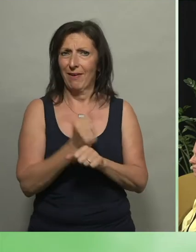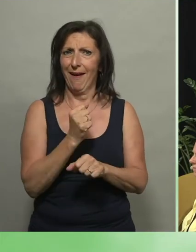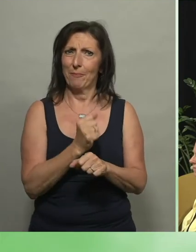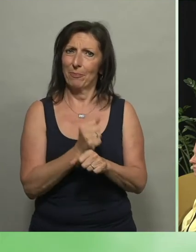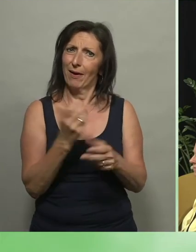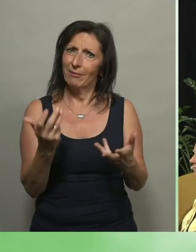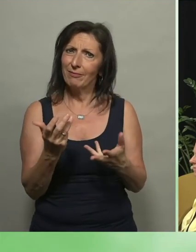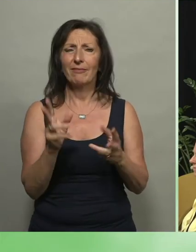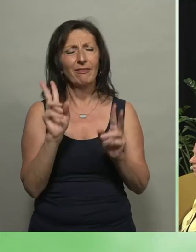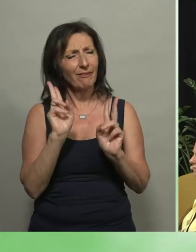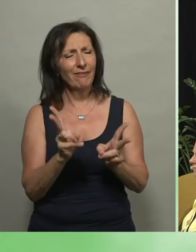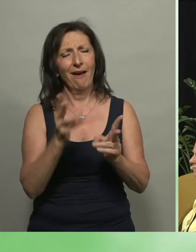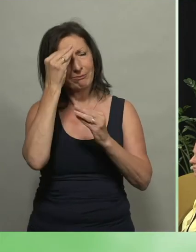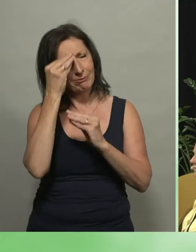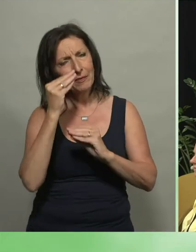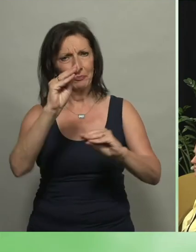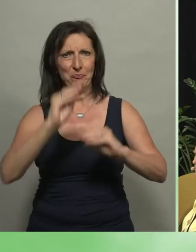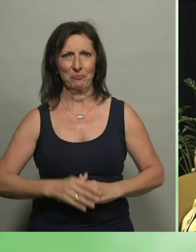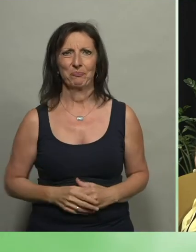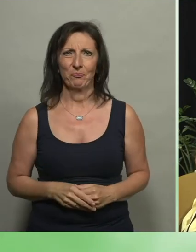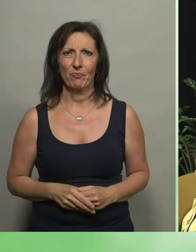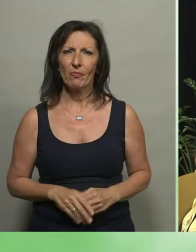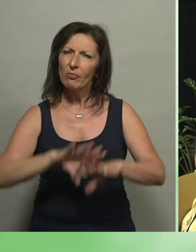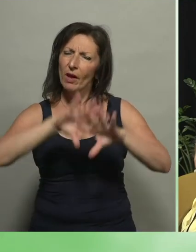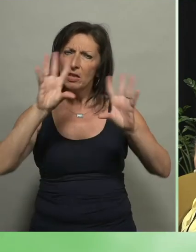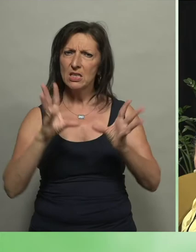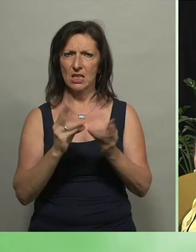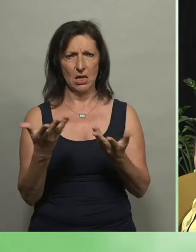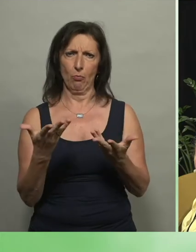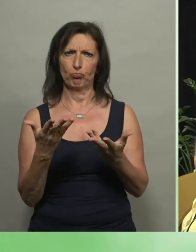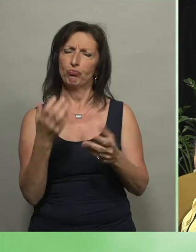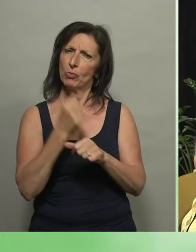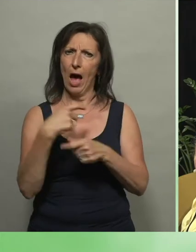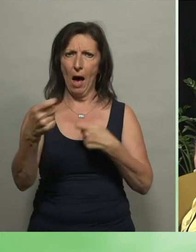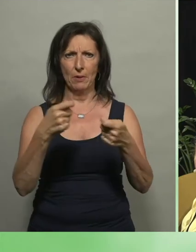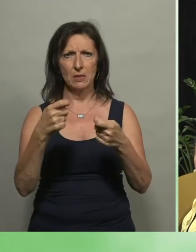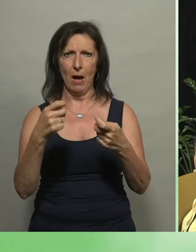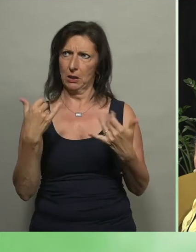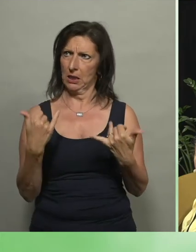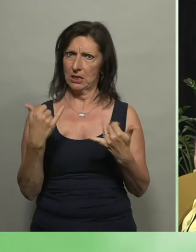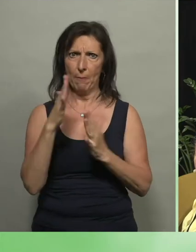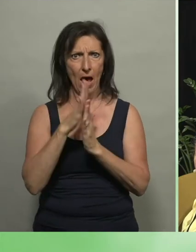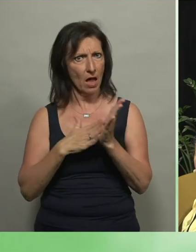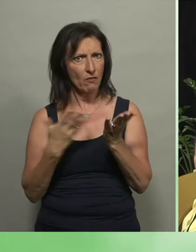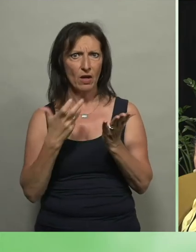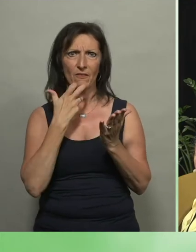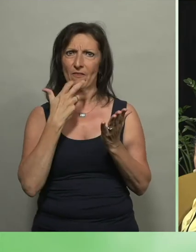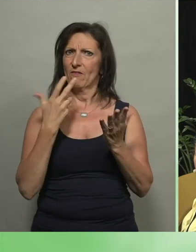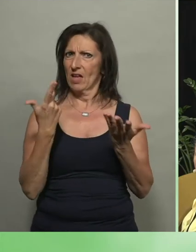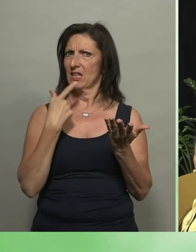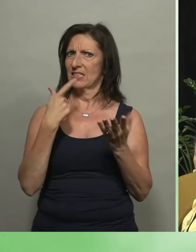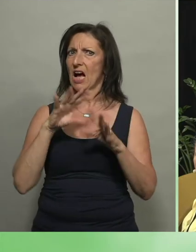wird, auch zu würdigen. Wir haben insgesamt am Arbeitsmarkt, und ich starte vielleicht mit der ganz allgemeinen